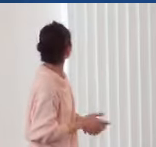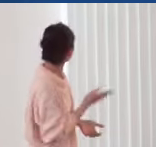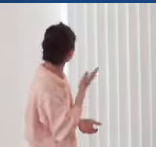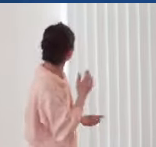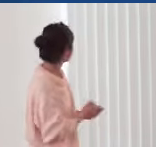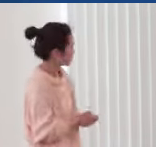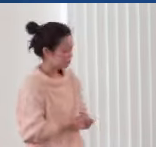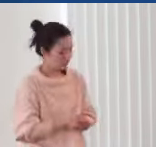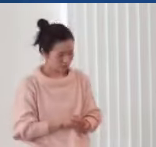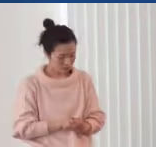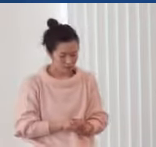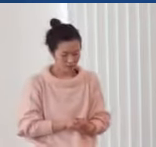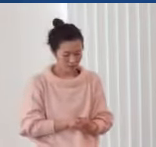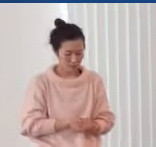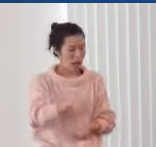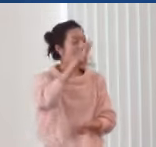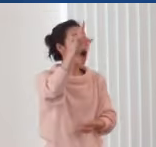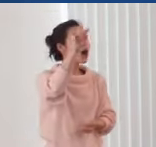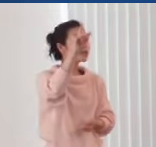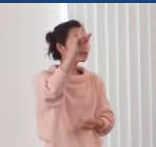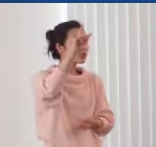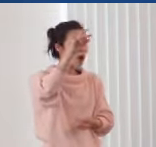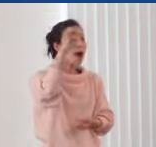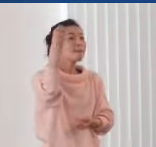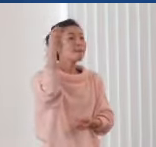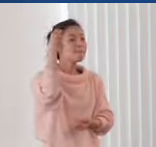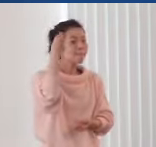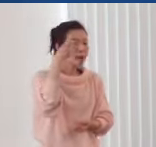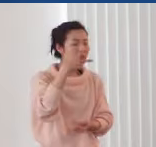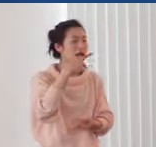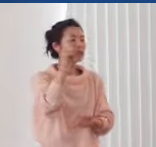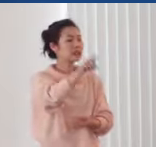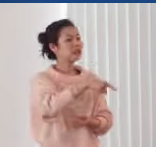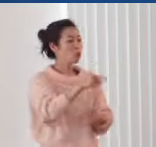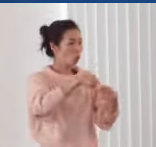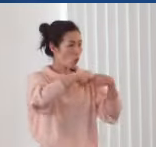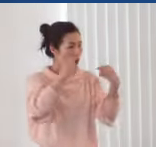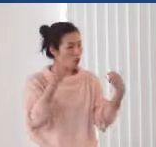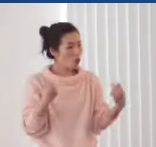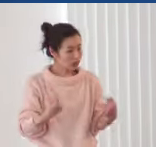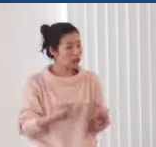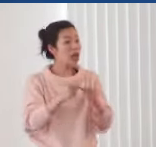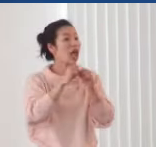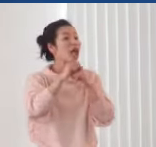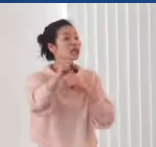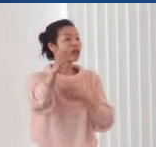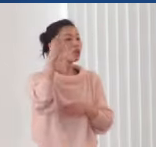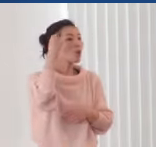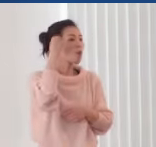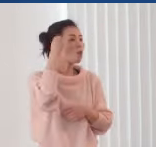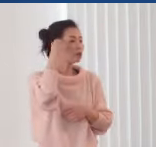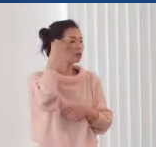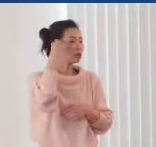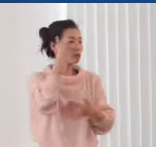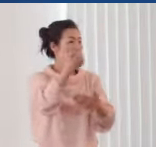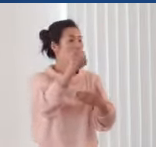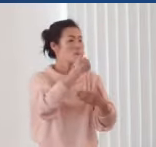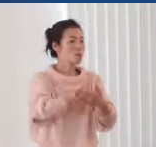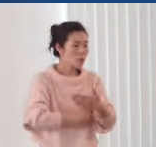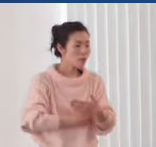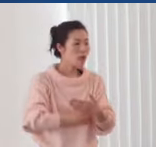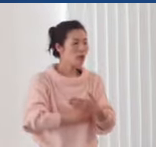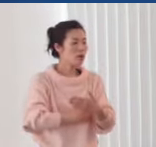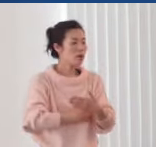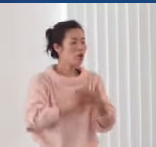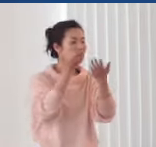か。神はまた人の心に永遠への思いを与えられた。しかし人は神が行われる御業を初めから終わりま